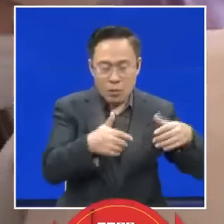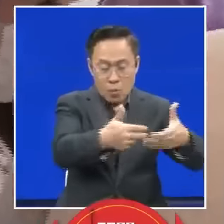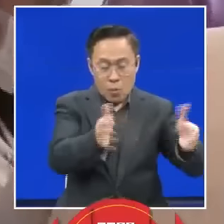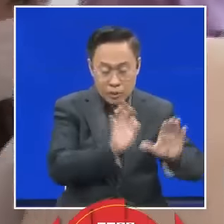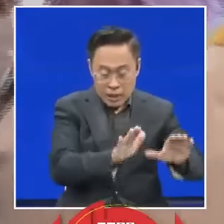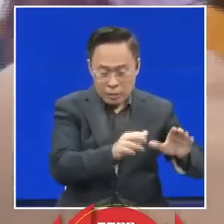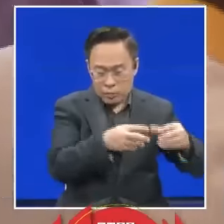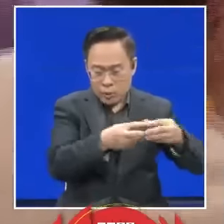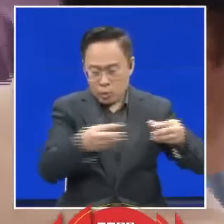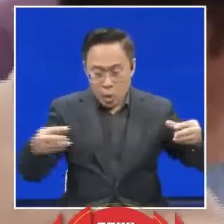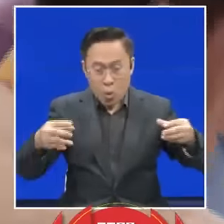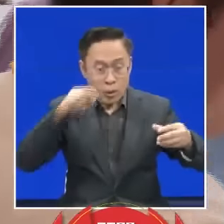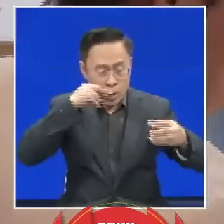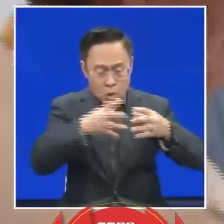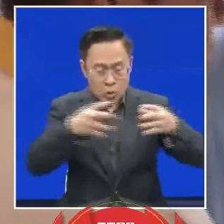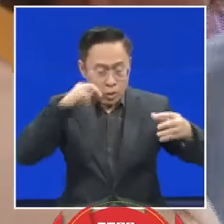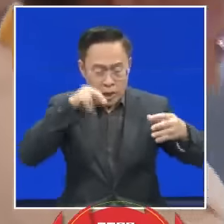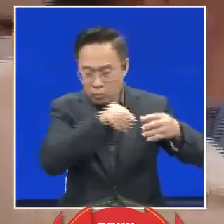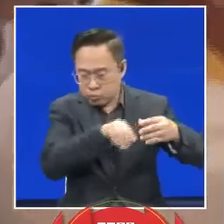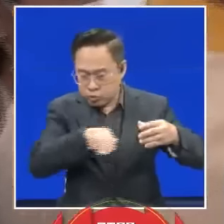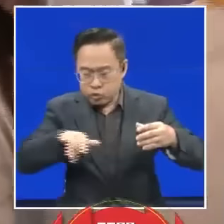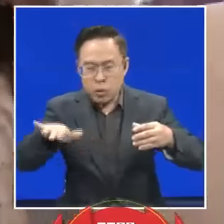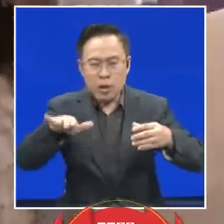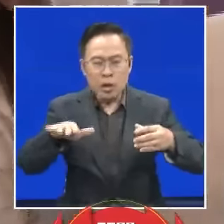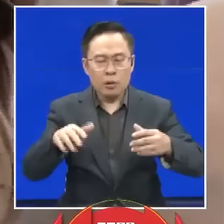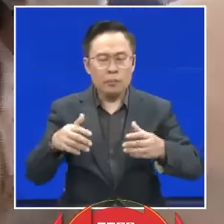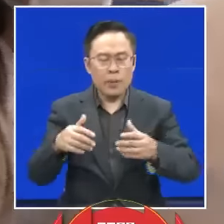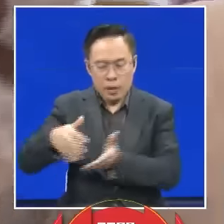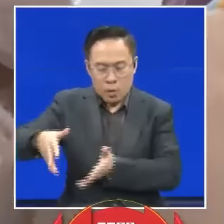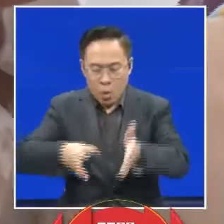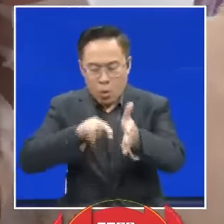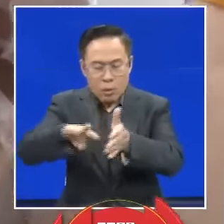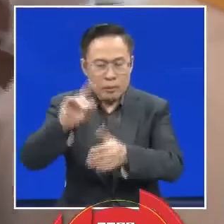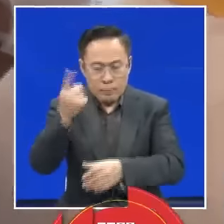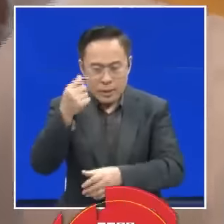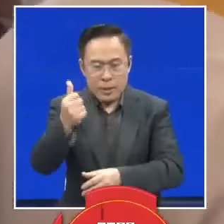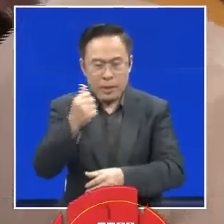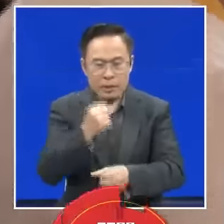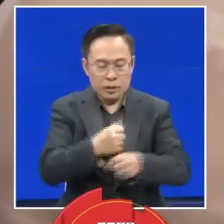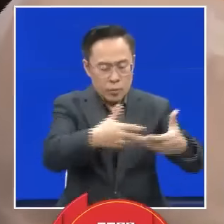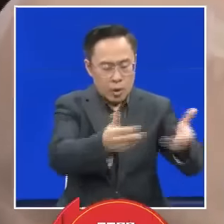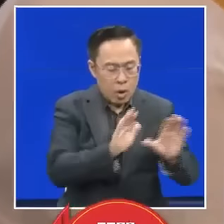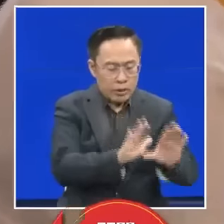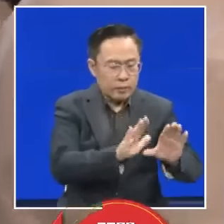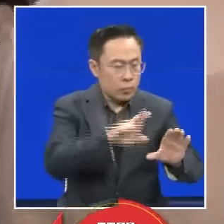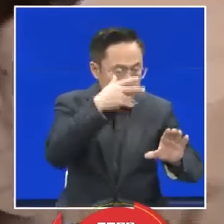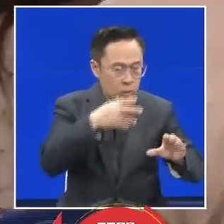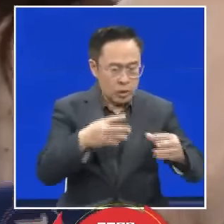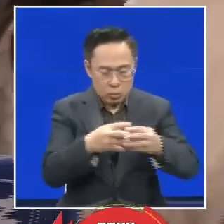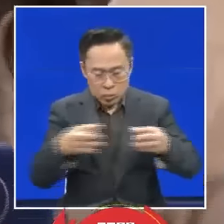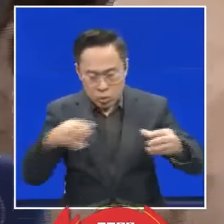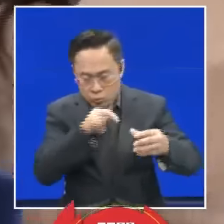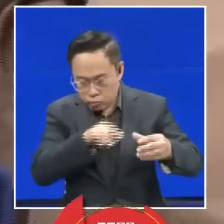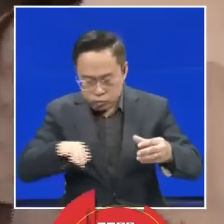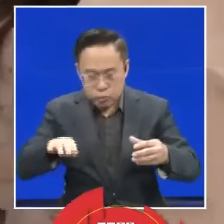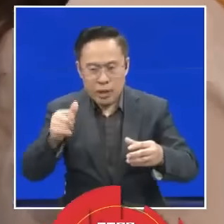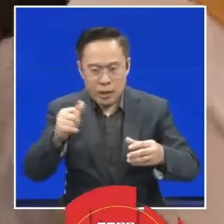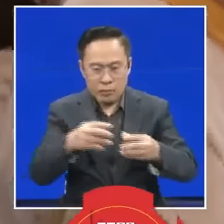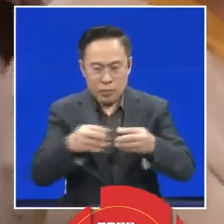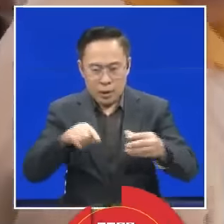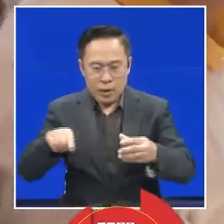ก่อนที่จะเอาน้ำลงไม่ได้อันนี้คือจุดเติมน้ำจุด ครับคือสภาพก่อนที่จะทำครับท่านนาย